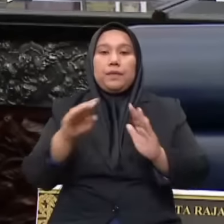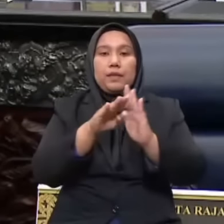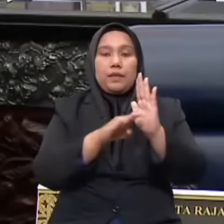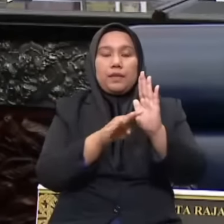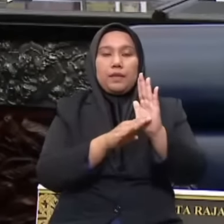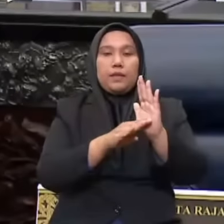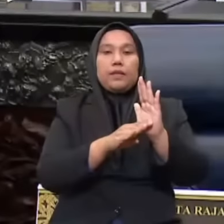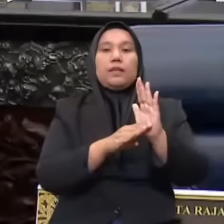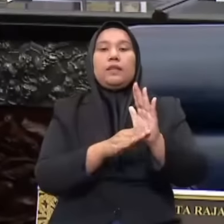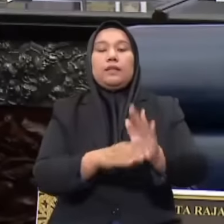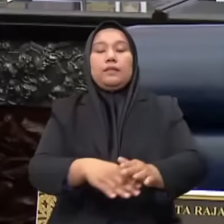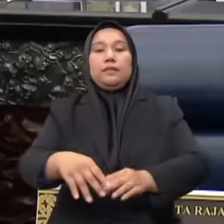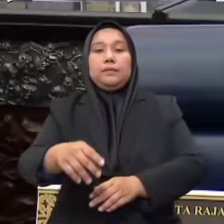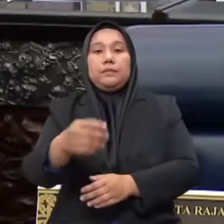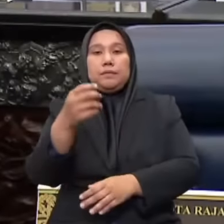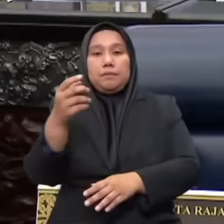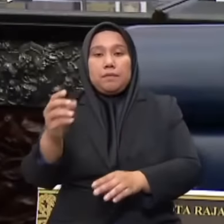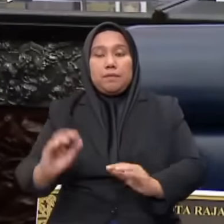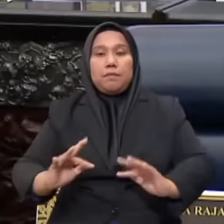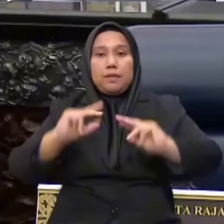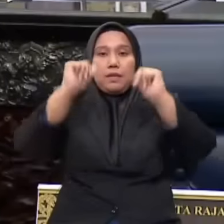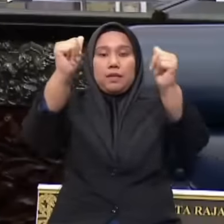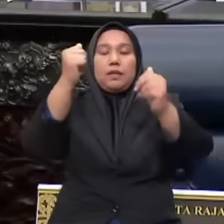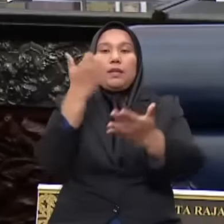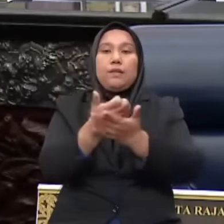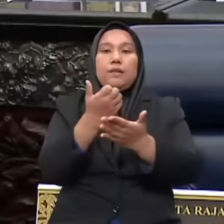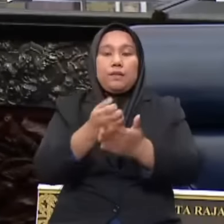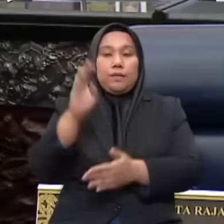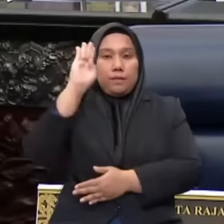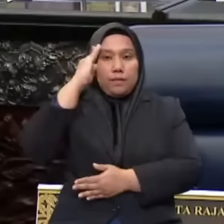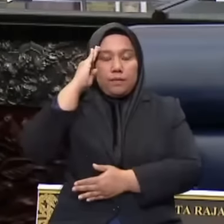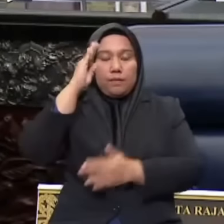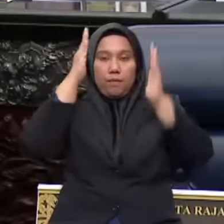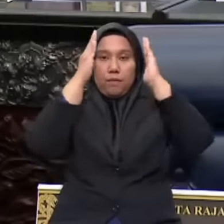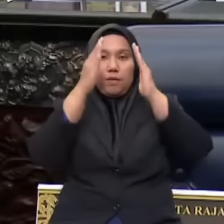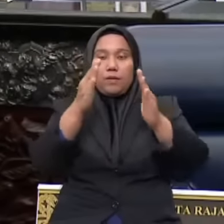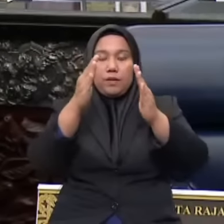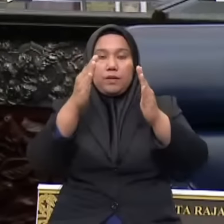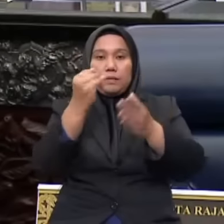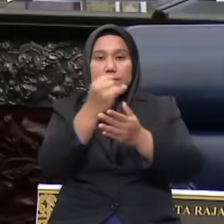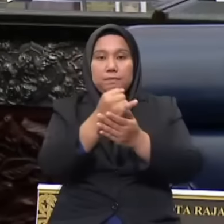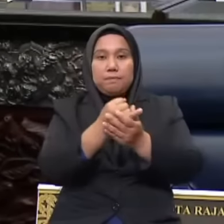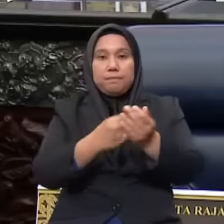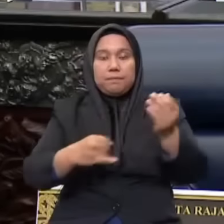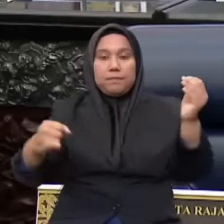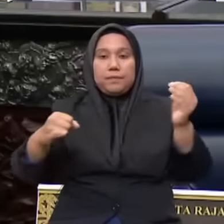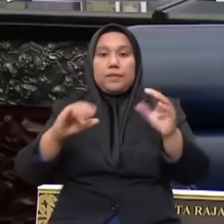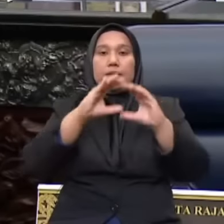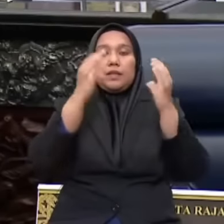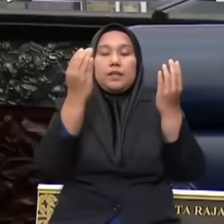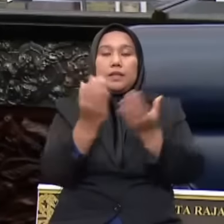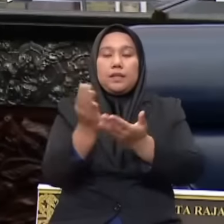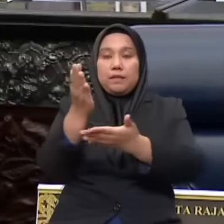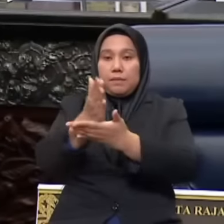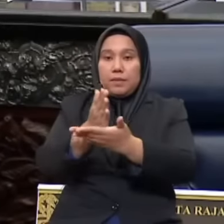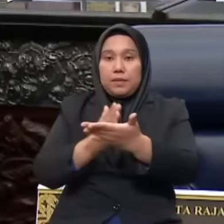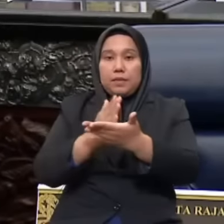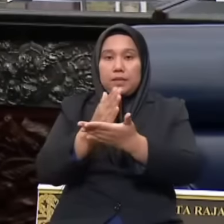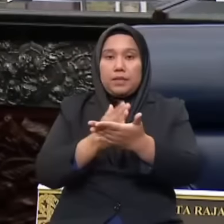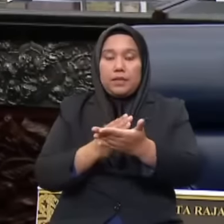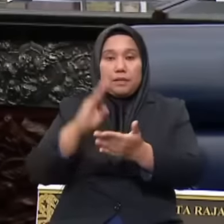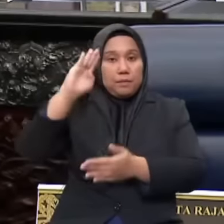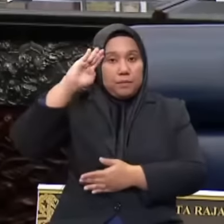ekonomi Bumi Putra dengan tumpuan untuk melahirkan lebih ramai kelas pertengahan Bumi Putra